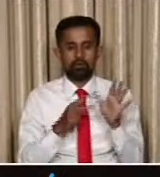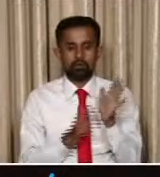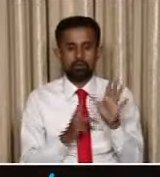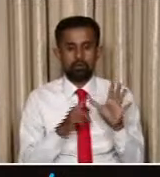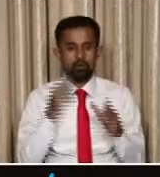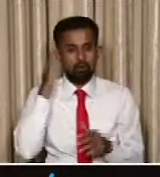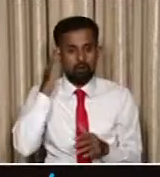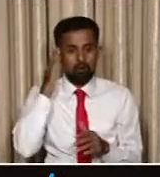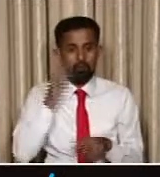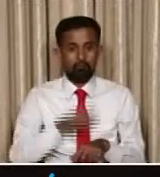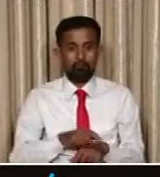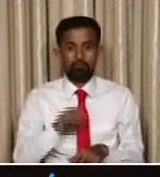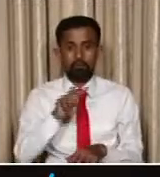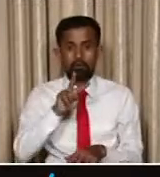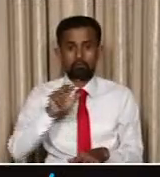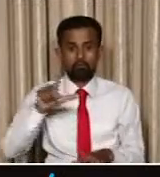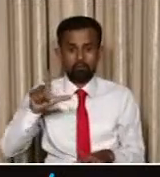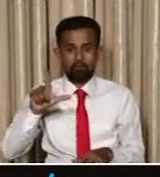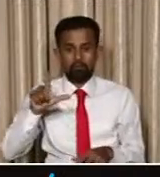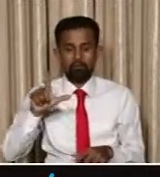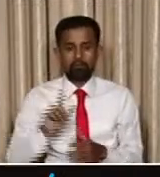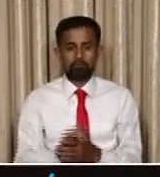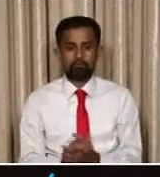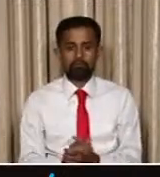අමාත්‍යතුමිය ඔබතුමාට විනාඩි 27ක කාලයක් ලැබෙනවා